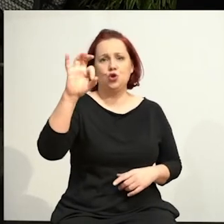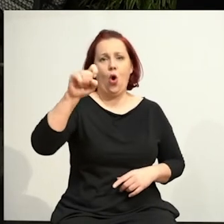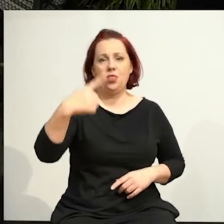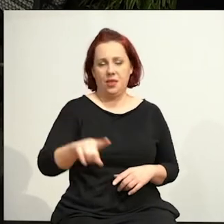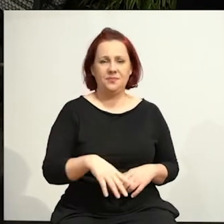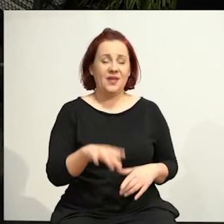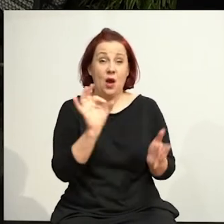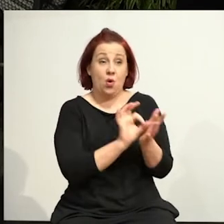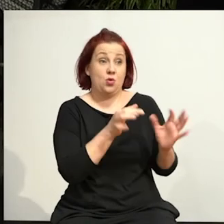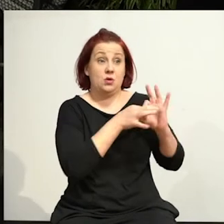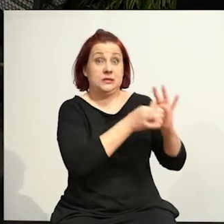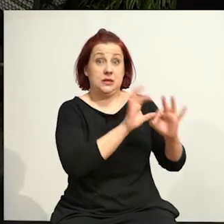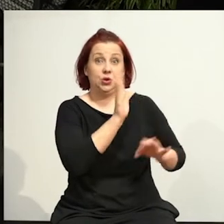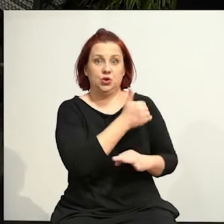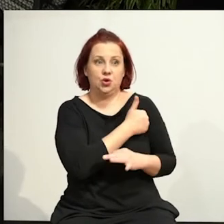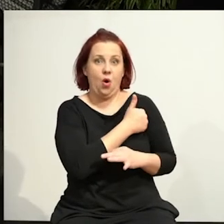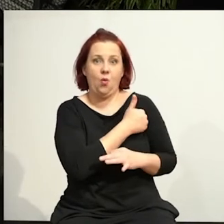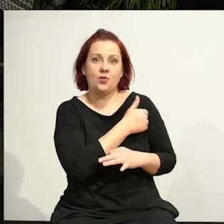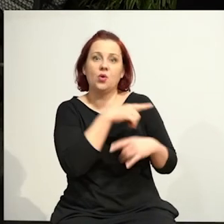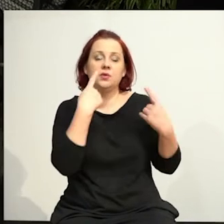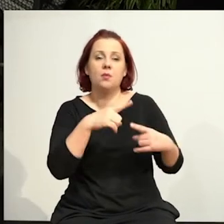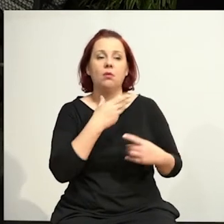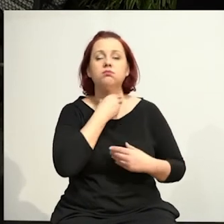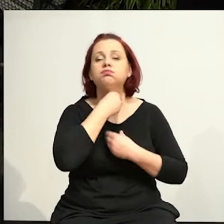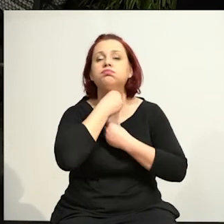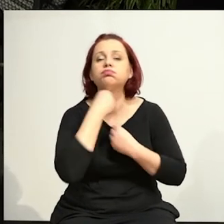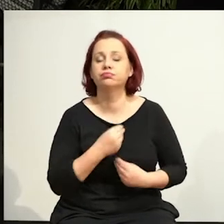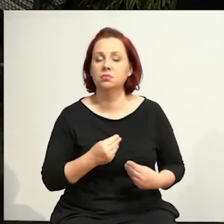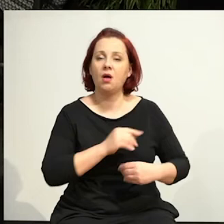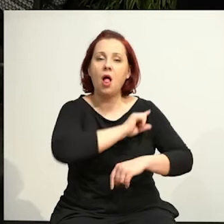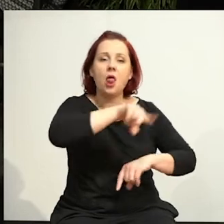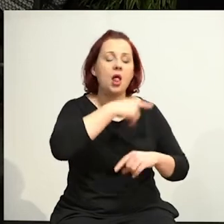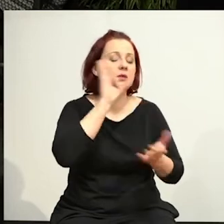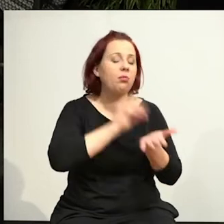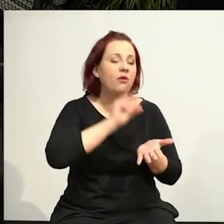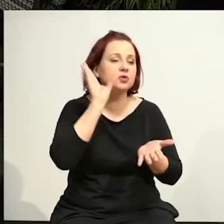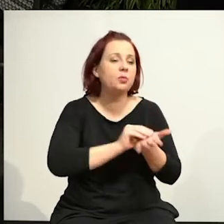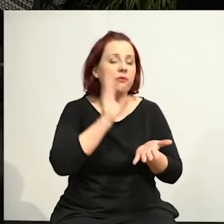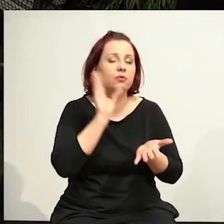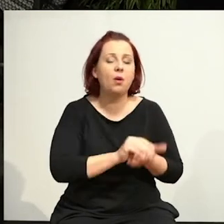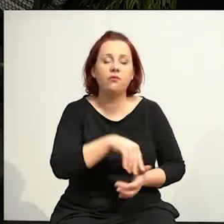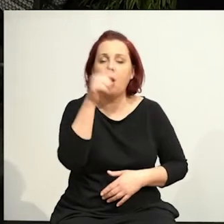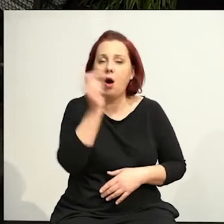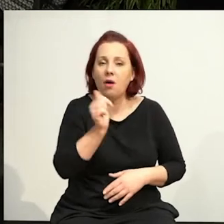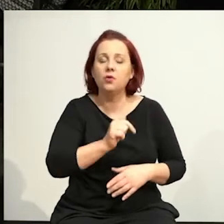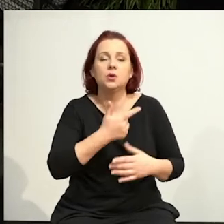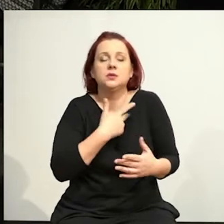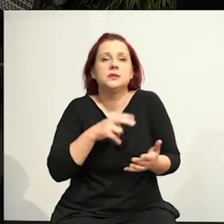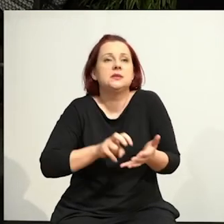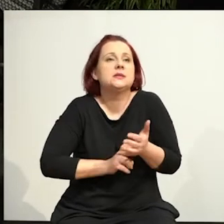szkole, czyli nie został mi obrzydzony tymi lekcjami, obowiązkami, prawda,